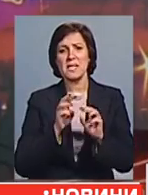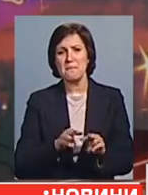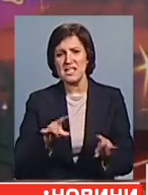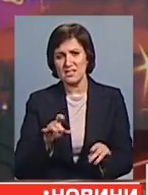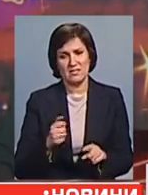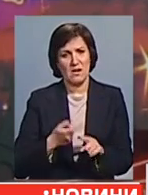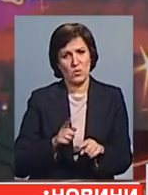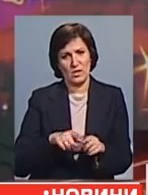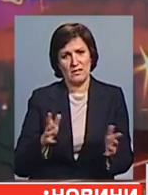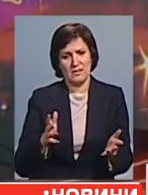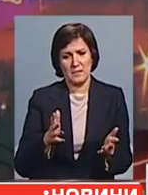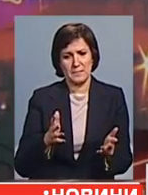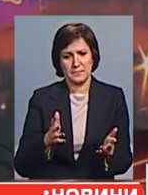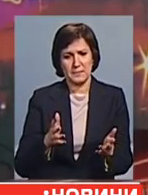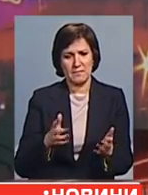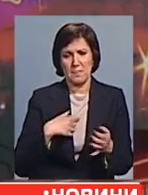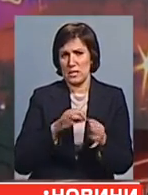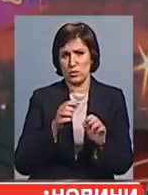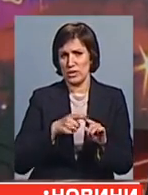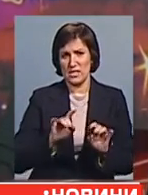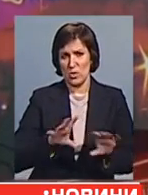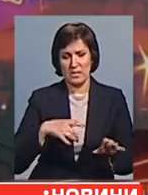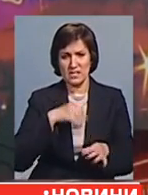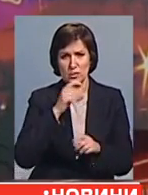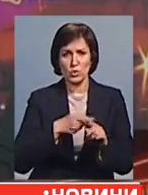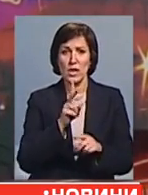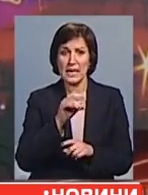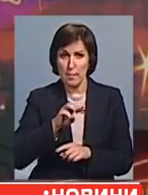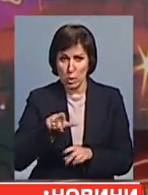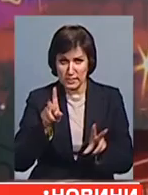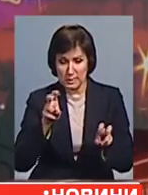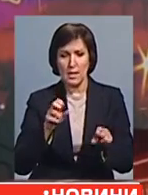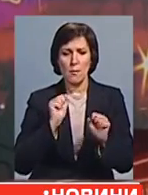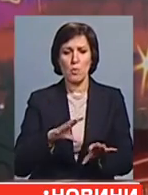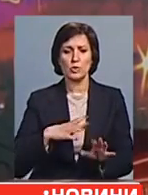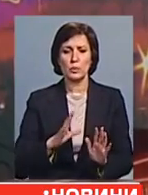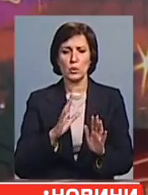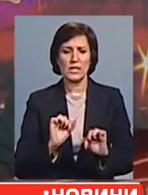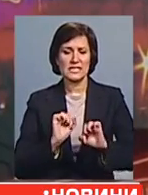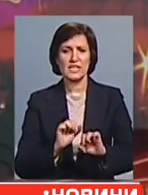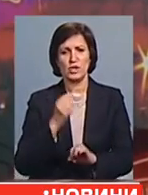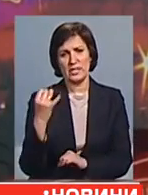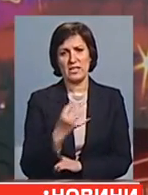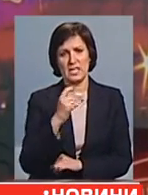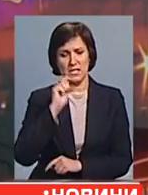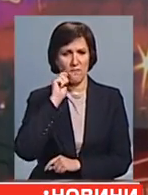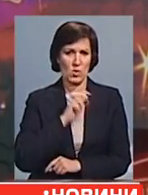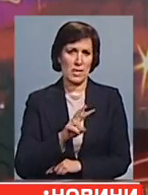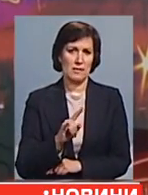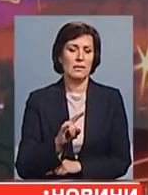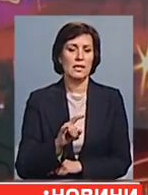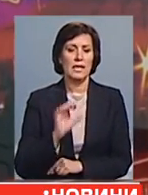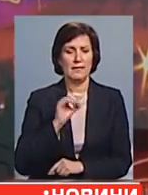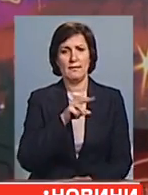но это мне сложно это комментировать. Я скажу, что крепость может быть только защитой интересов Украины